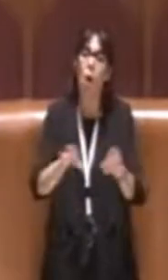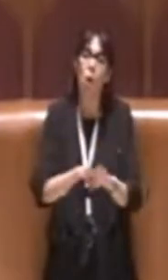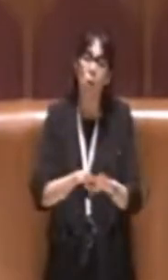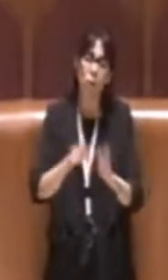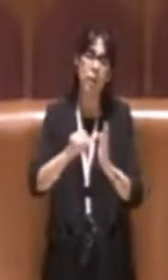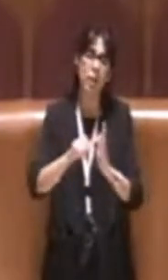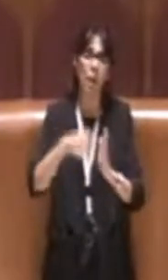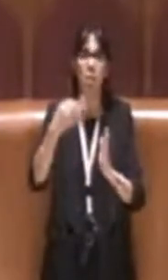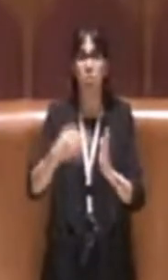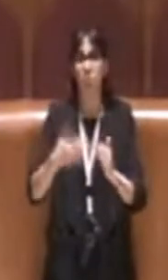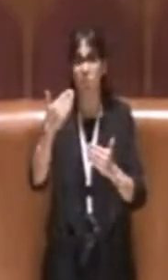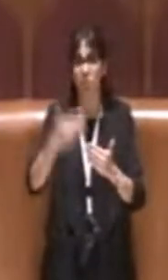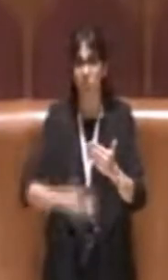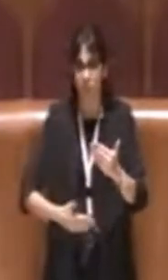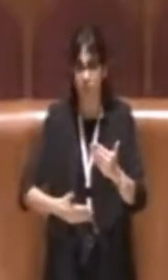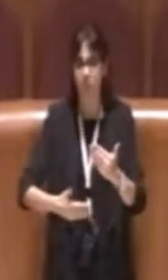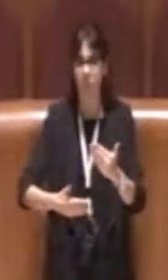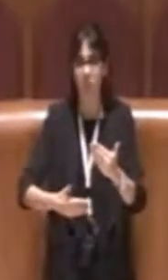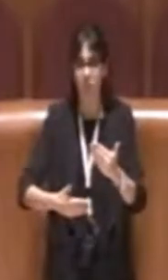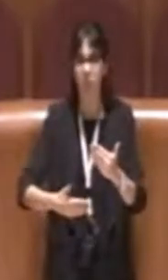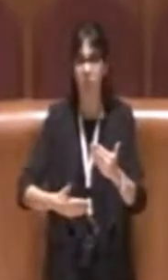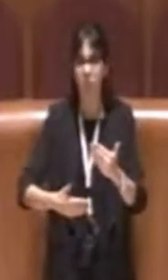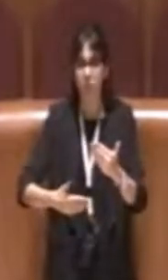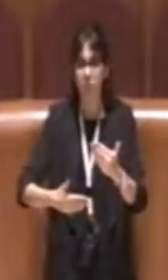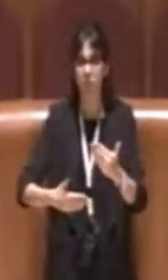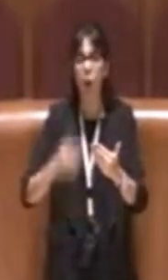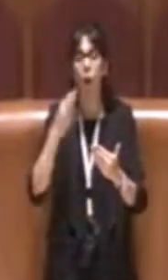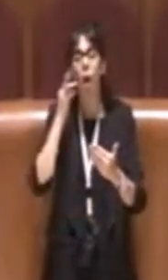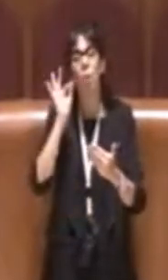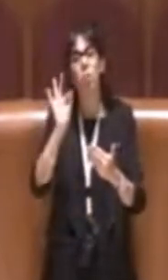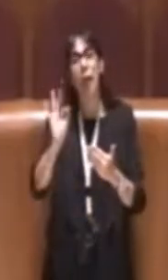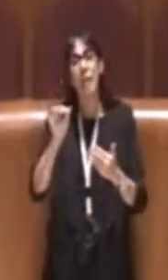tempi giusti per consentire la